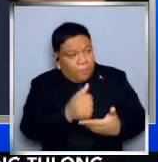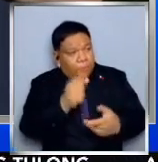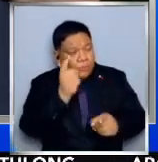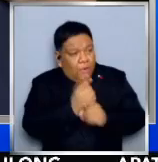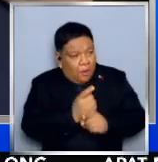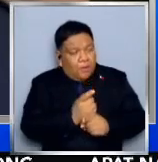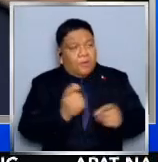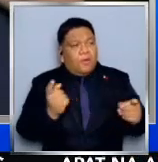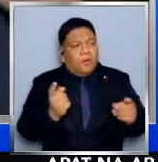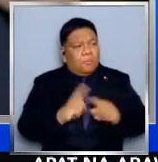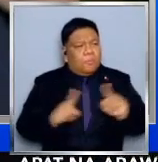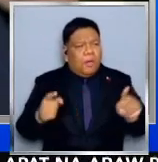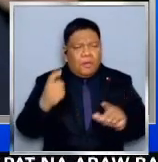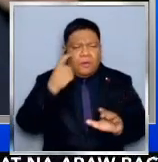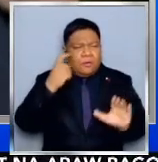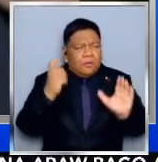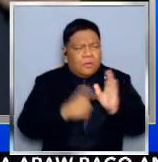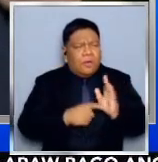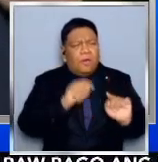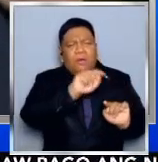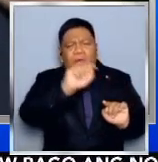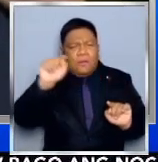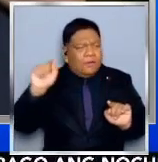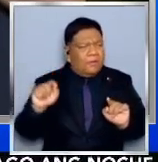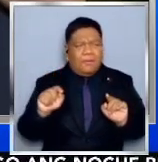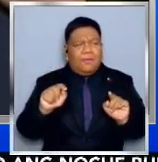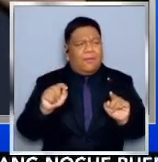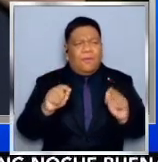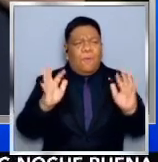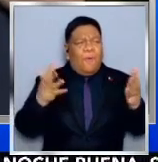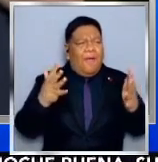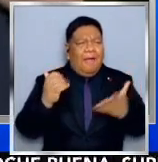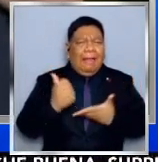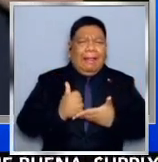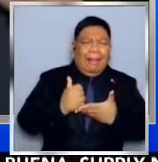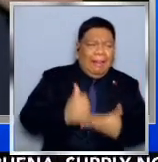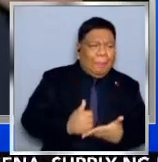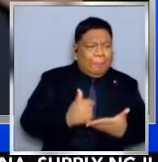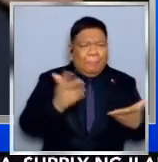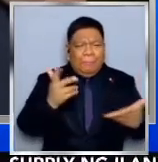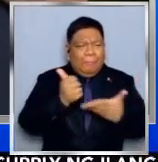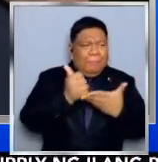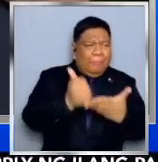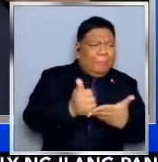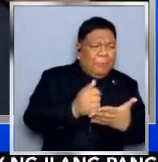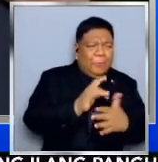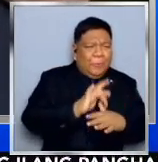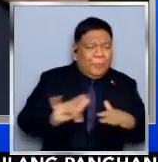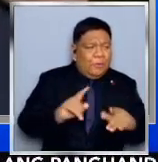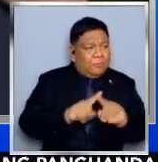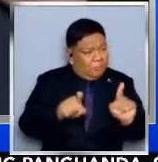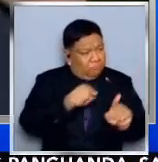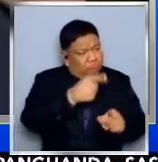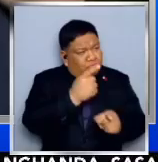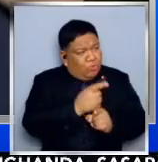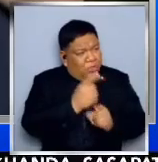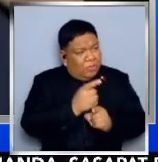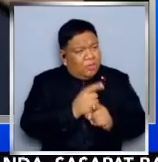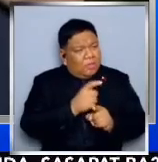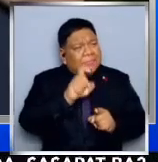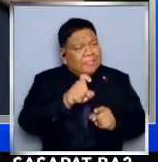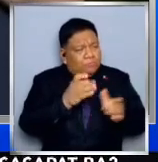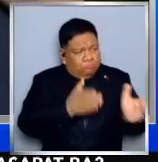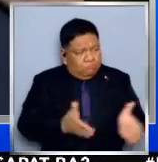lugar ngayon sa bansa na walang tulong talaga na nakakarating. Pero tama ka, dapat ipaghandaan na, bago pa man dumating